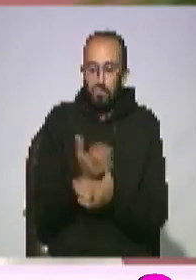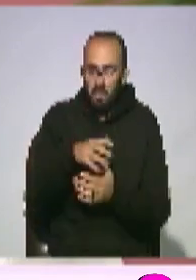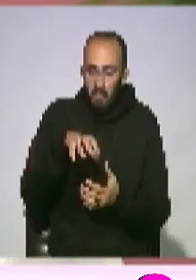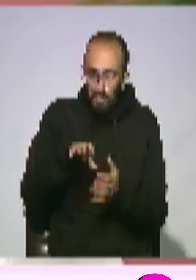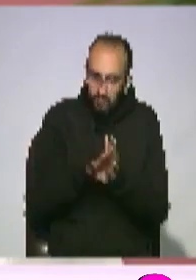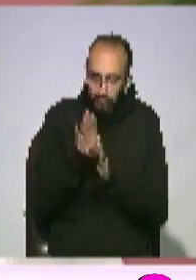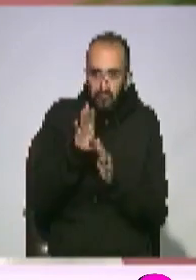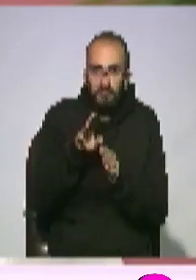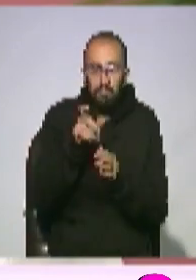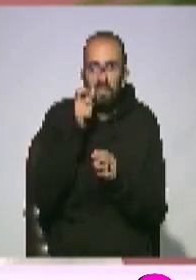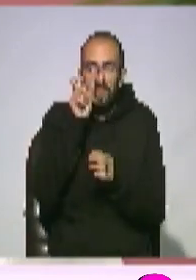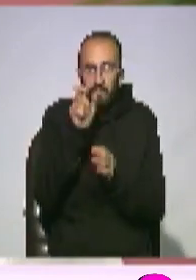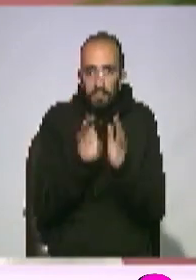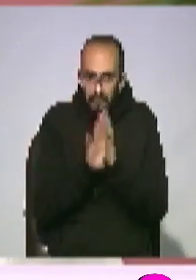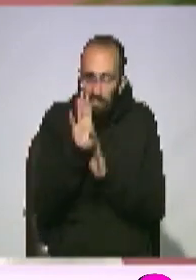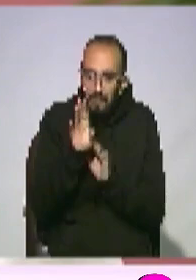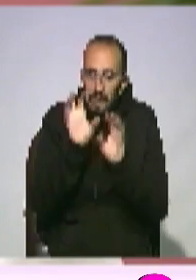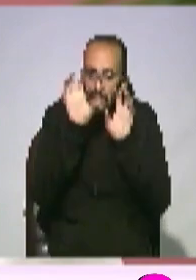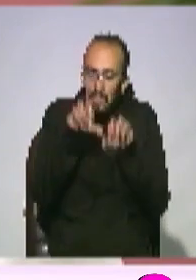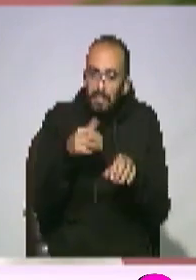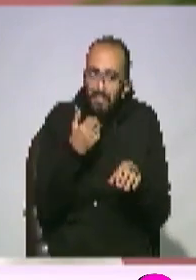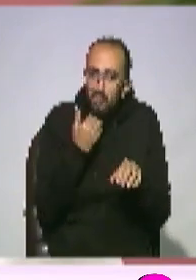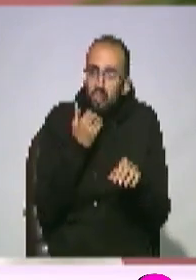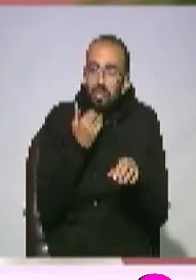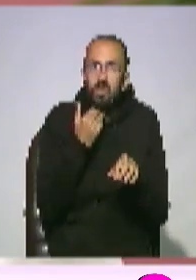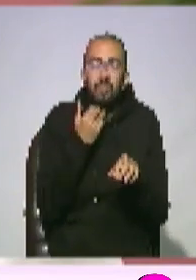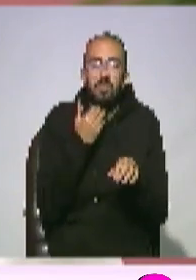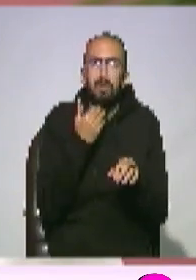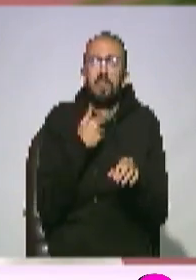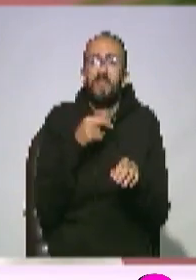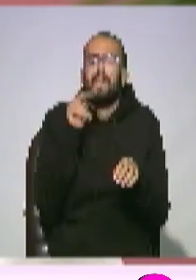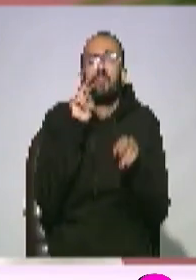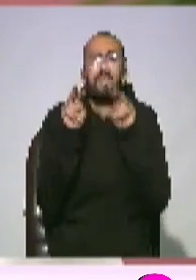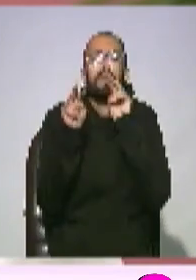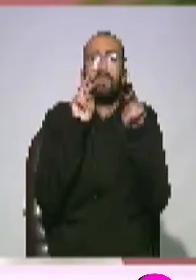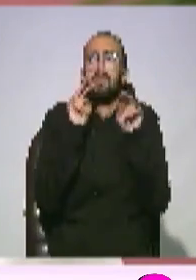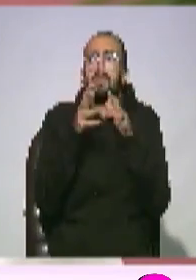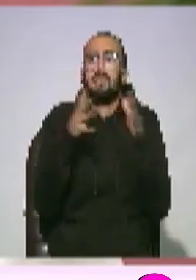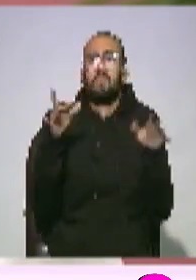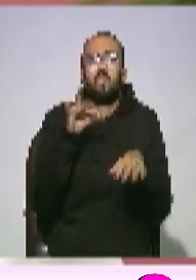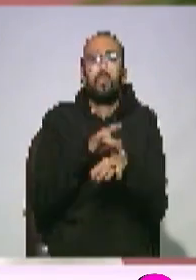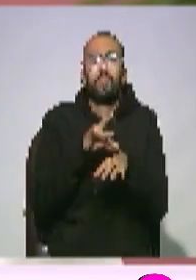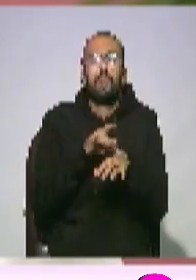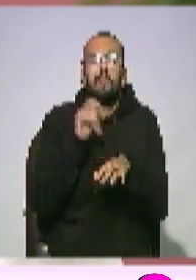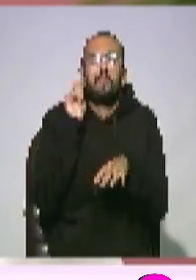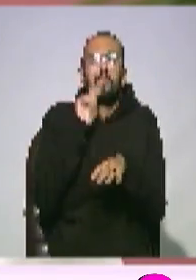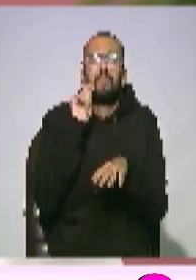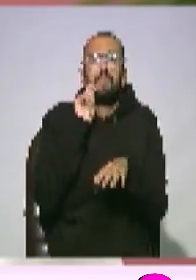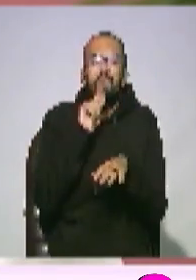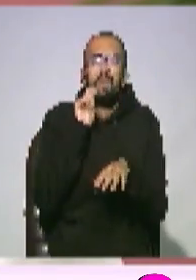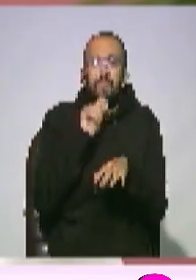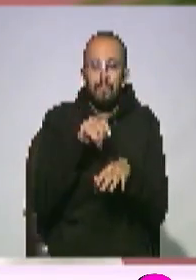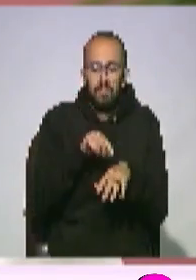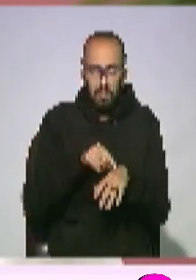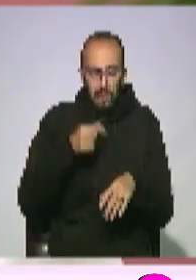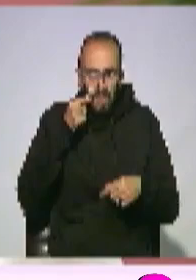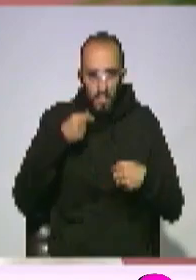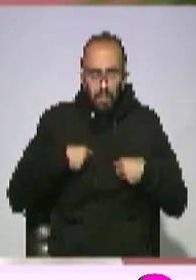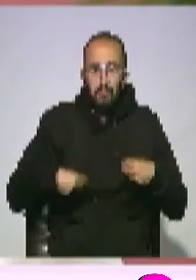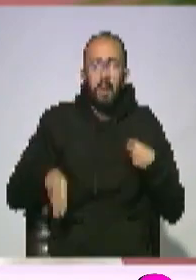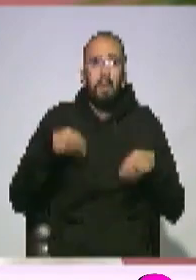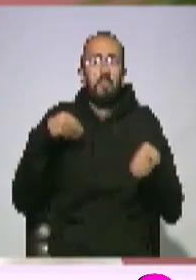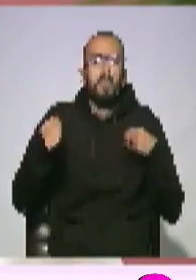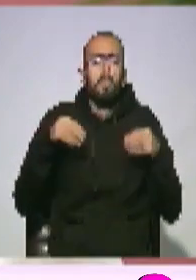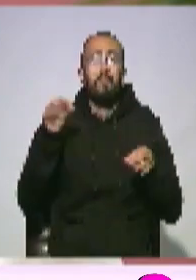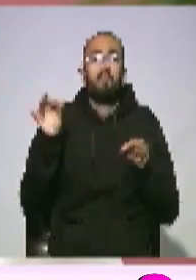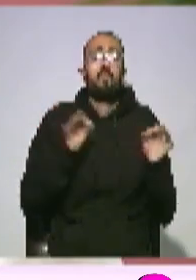لنفسه بدون ضغط، بدون في اكس. شفنا اطباء مجرمين باعوا الاعضاء واستغلوا حواجز الناس،